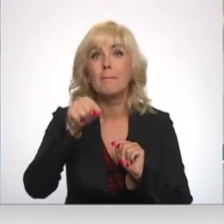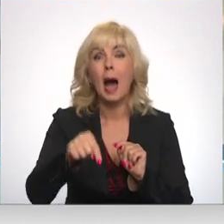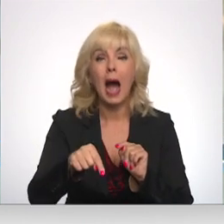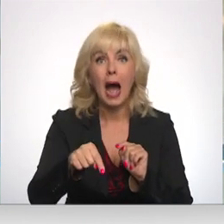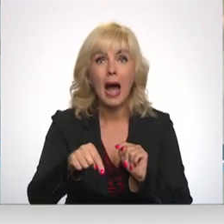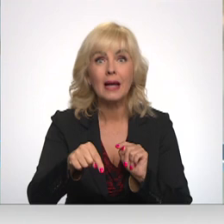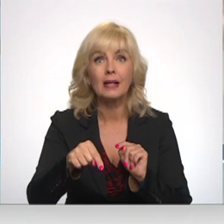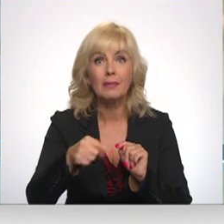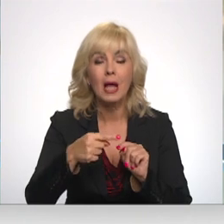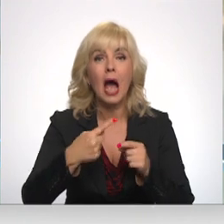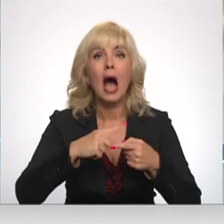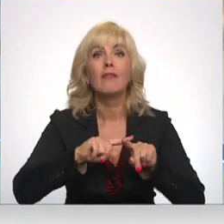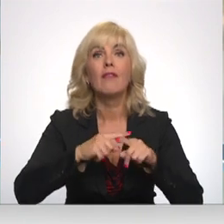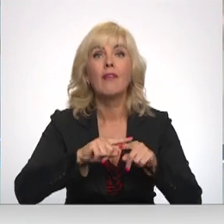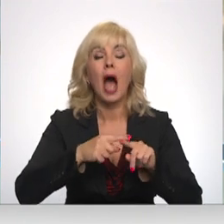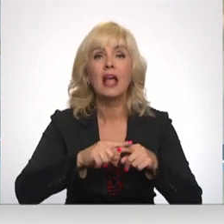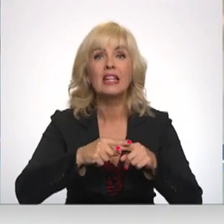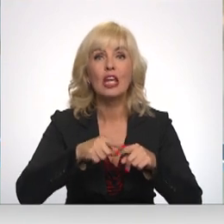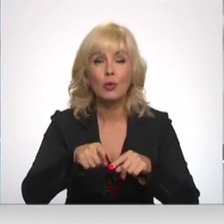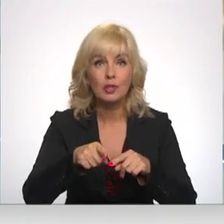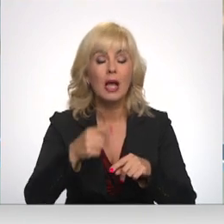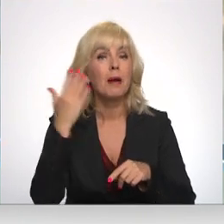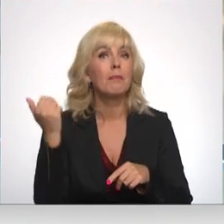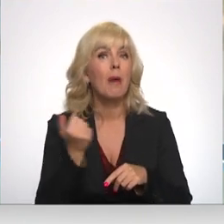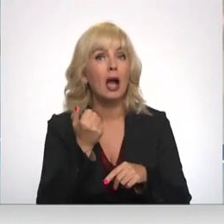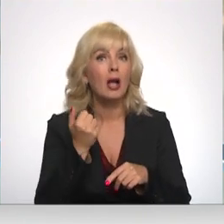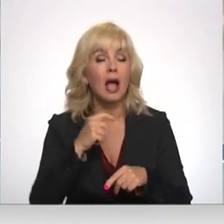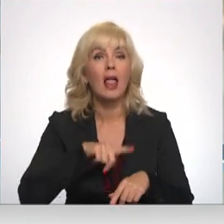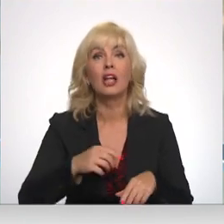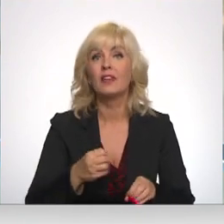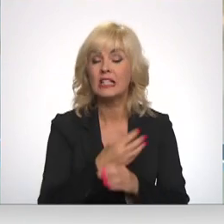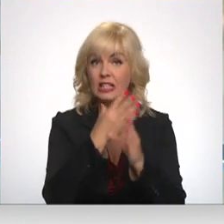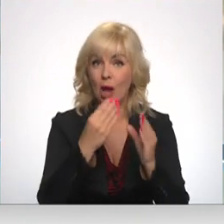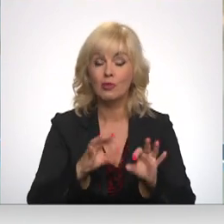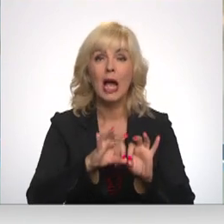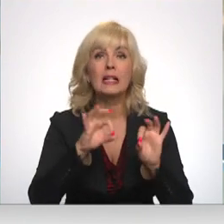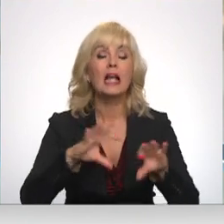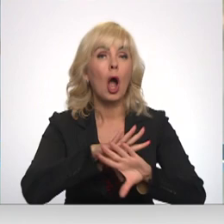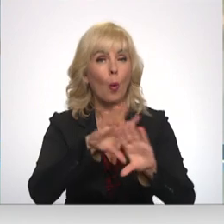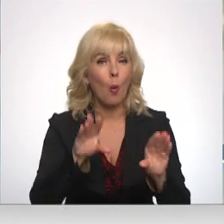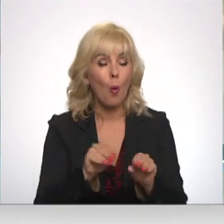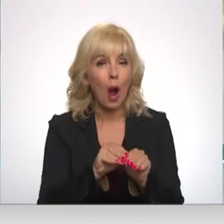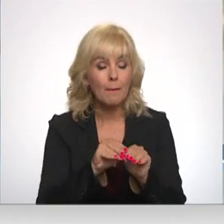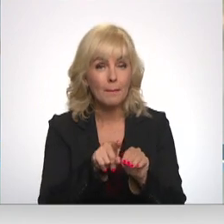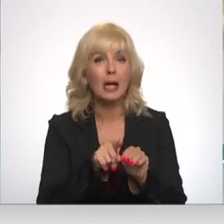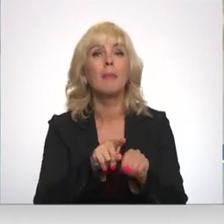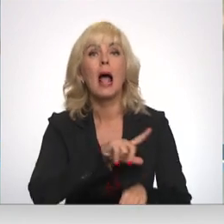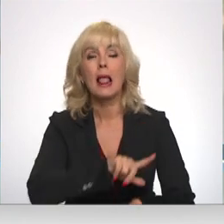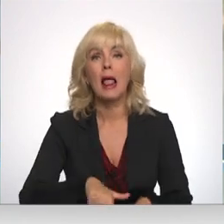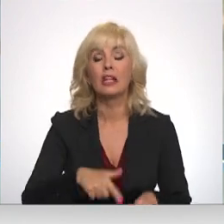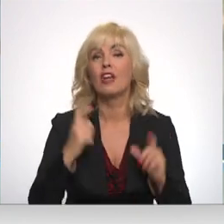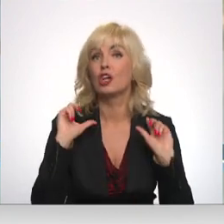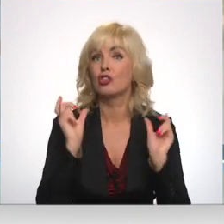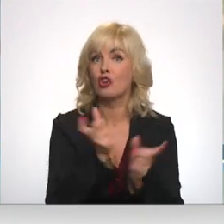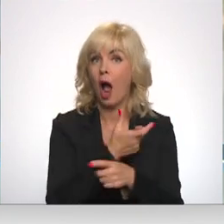izvīts garš adījums. Tas vēstīja, ka pērn Latvijas dzimšanas dienā aizsāktais koprades projekts Šalle Latvijai